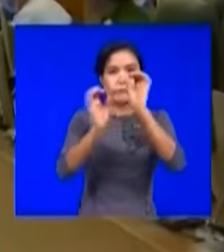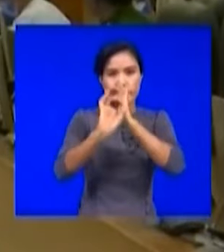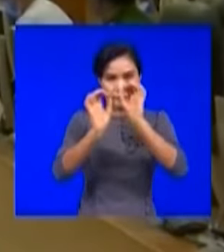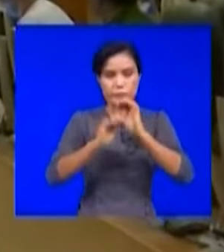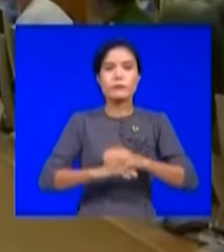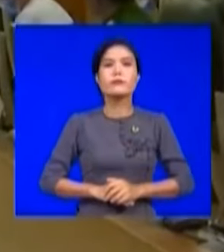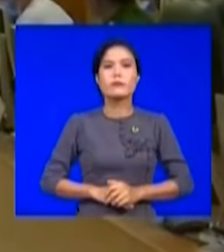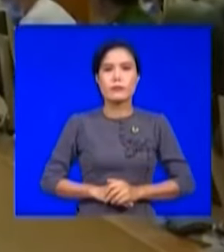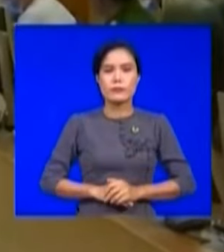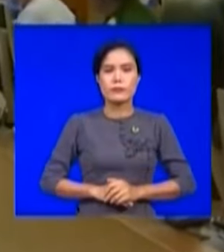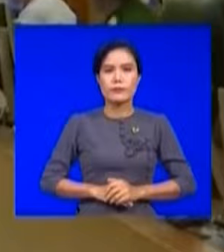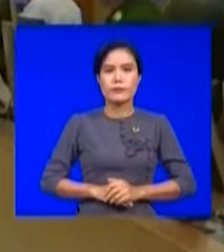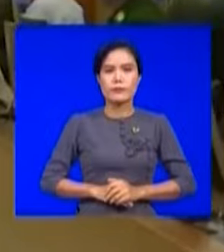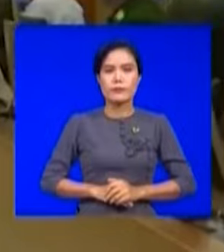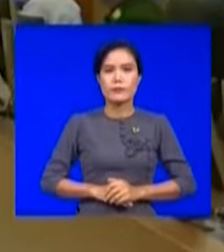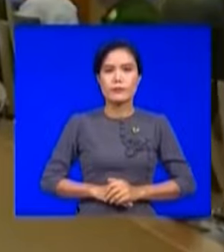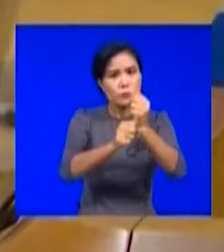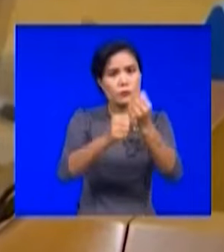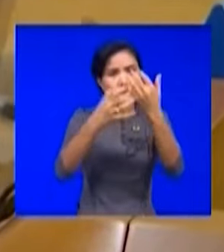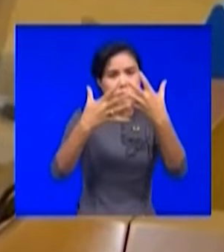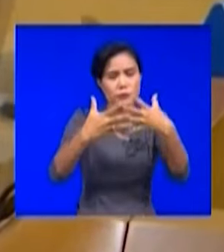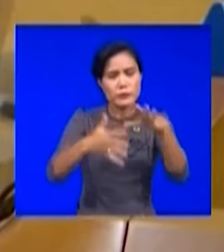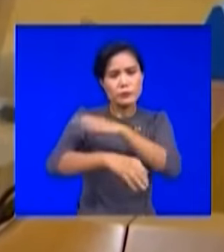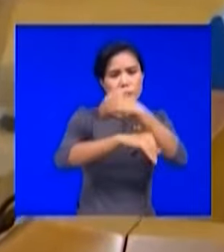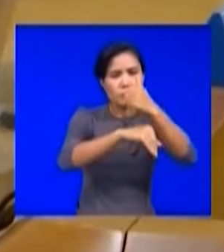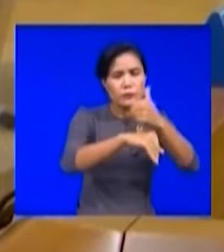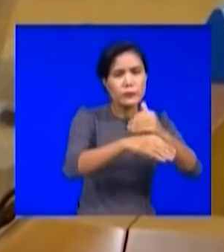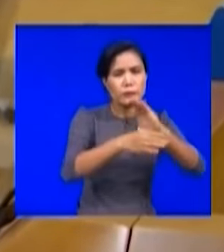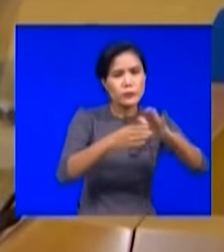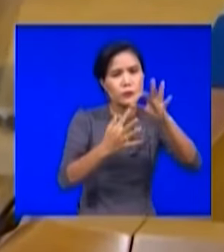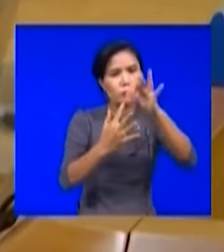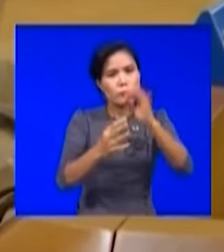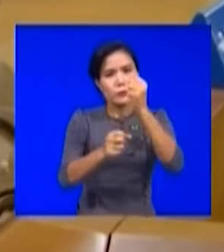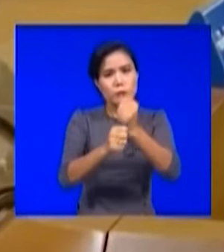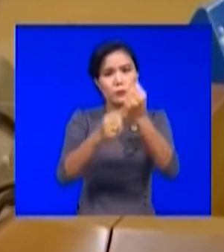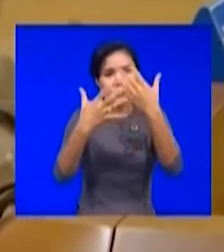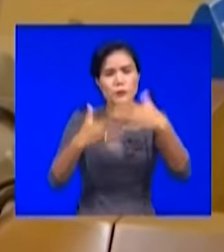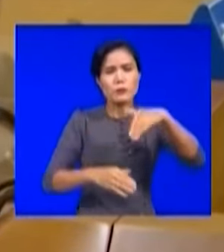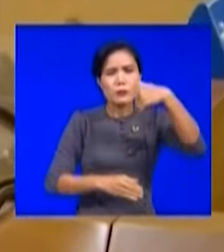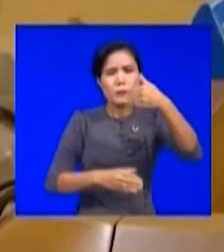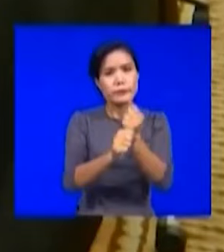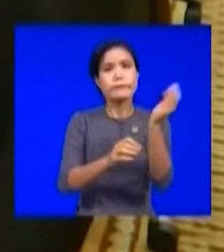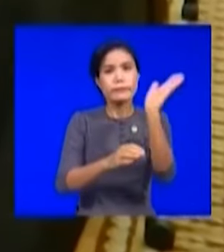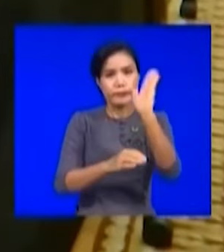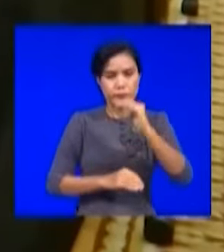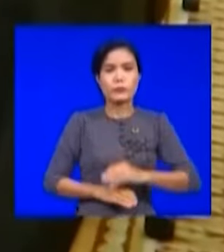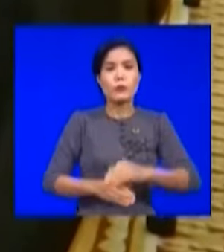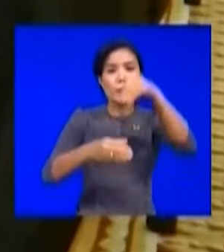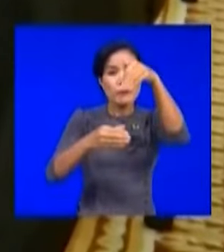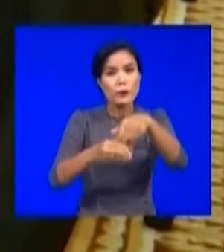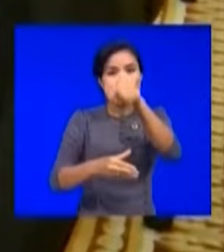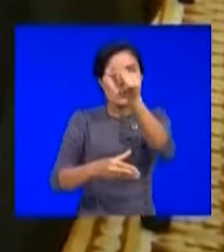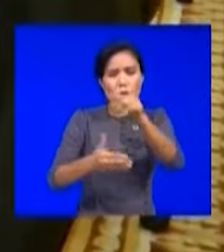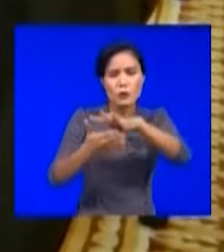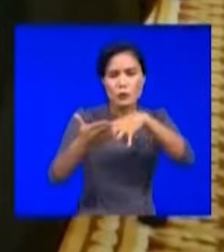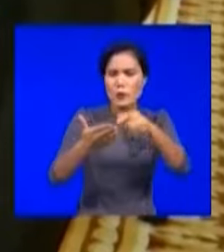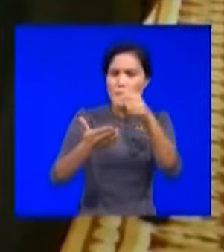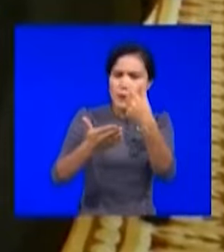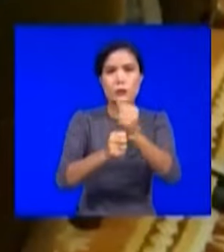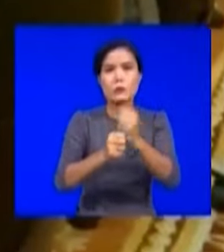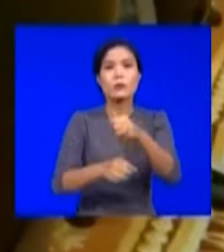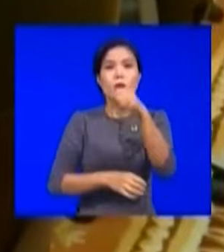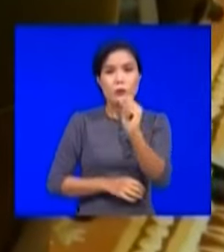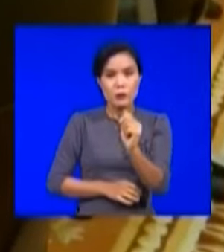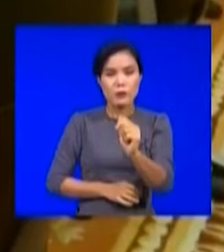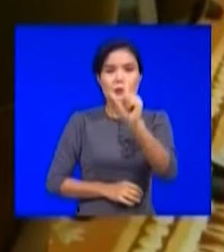ทางรัฐบาลทหารเนี่ยนะครับสามารถควบคุมได้แล้วตรงนี้นะครับน่าจะมาดำเนินการดำเนินการจัดการกับ